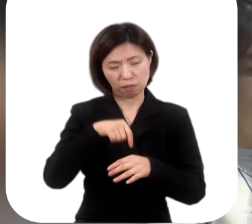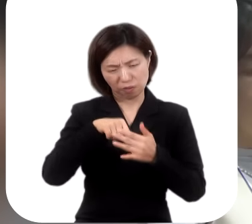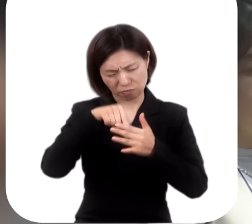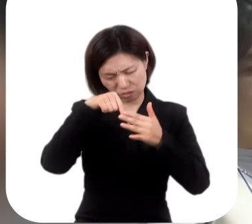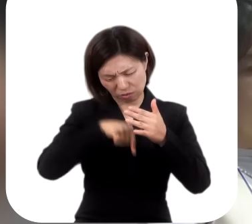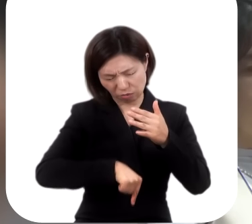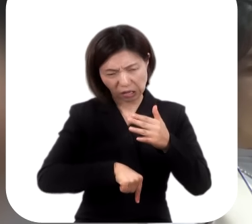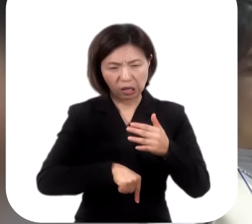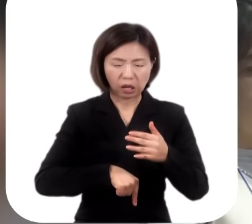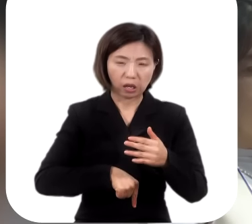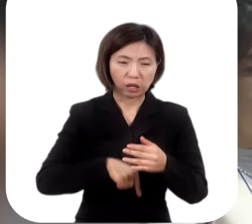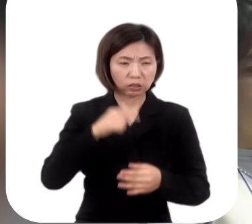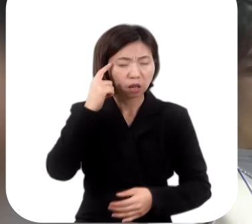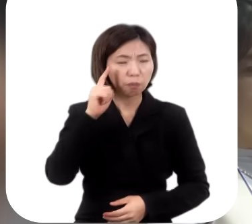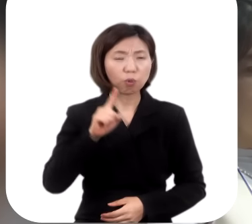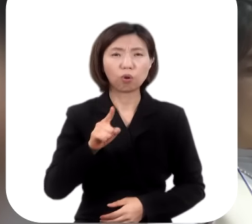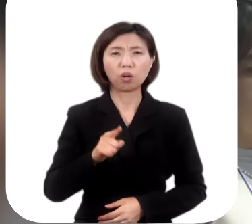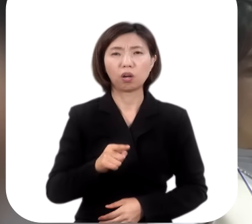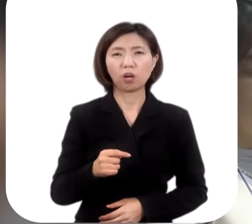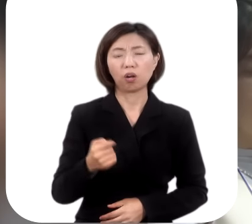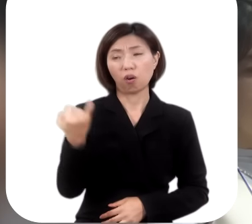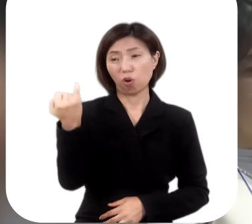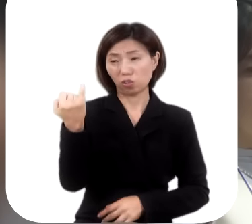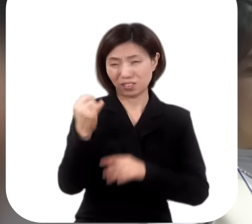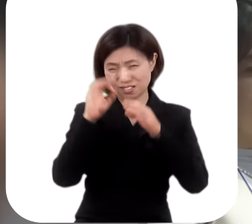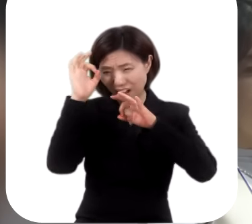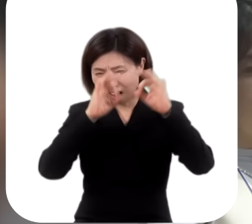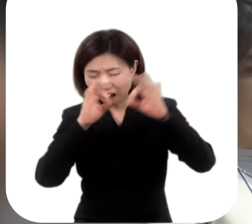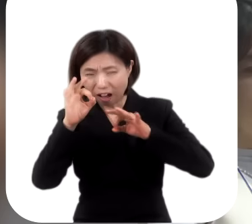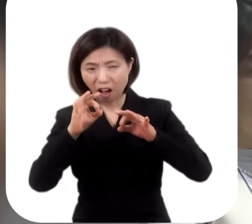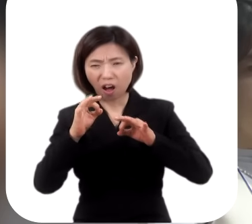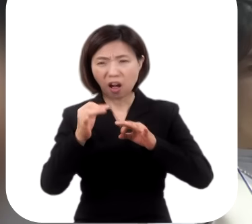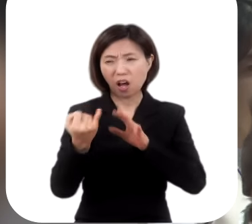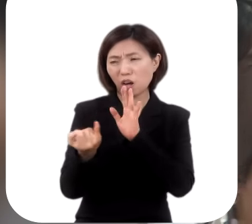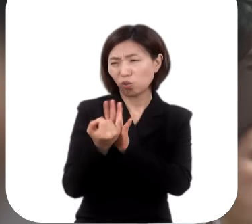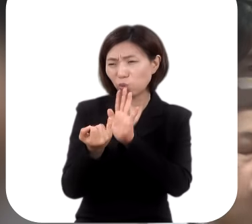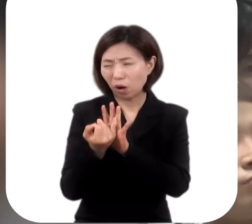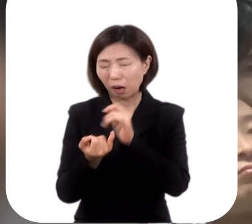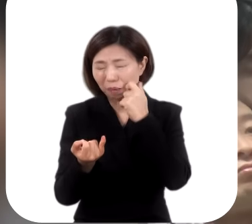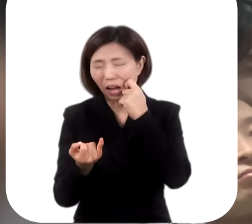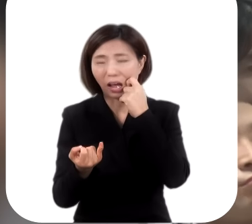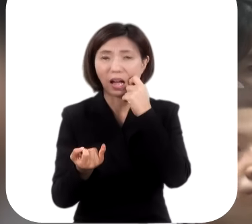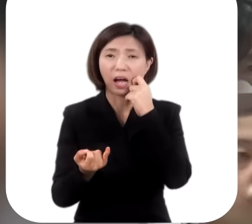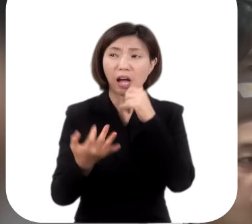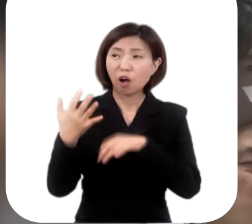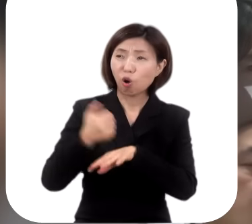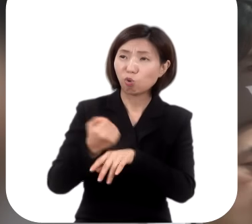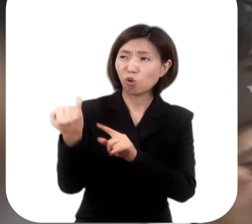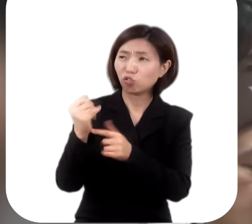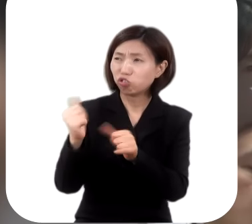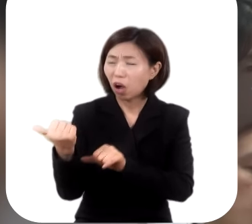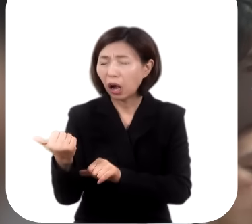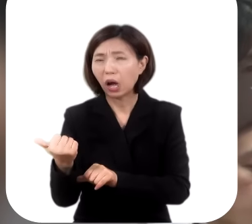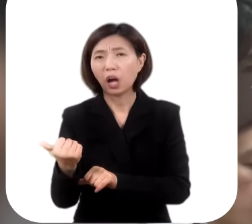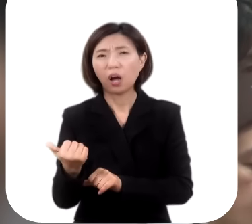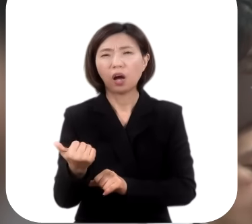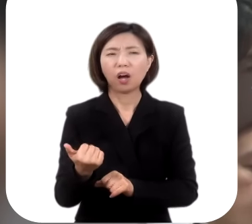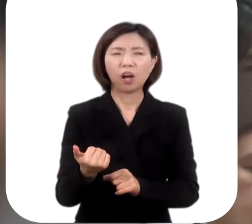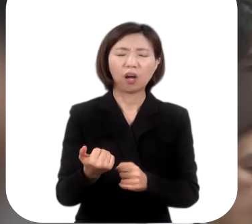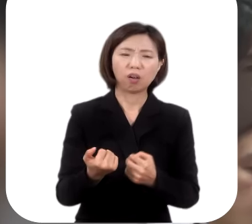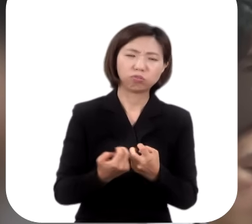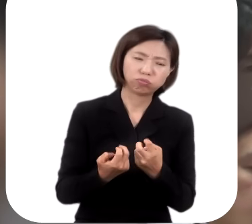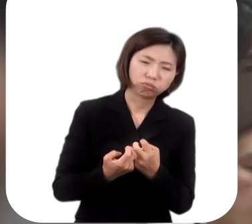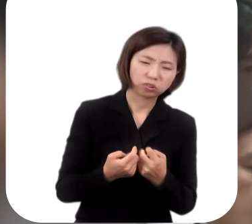제 마음속에 그런 생각이 드는 거예요. 내가 좀더이 언니를 찾아서 저 도와주지 못해서 이 언니가 이런